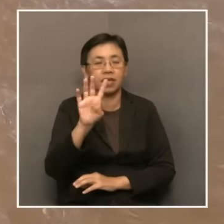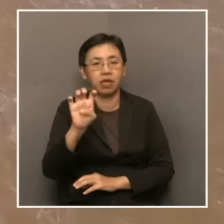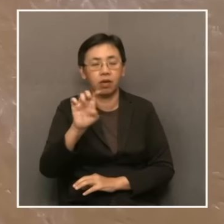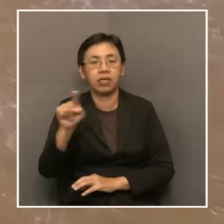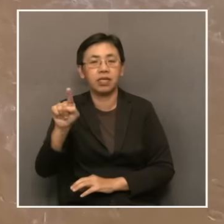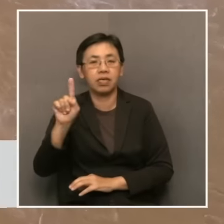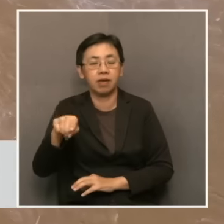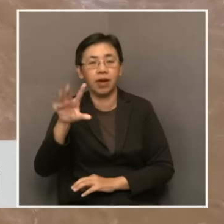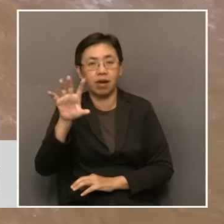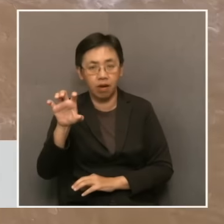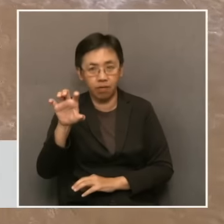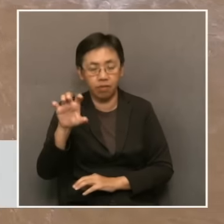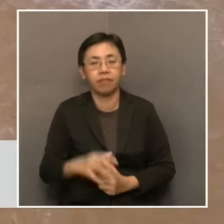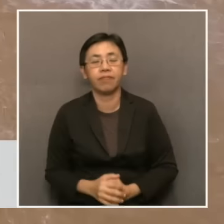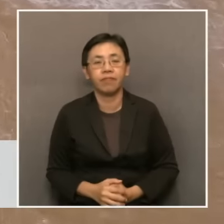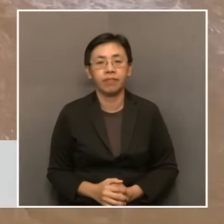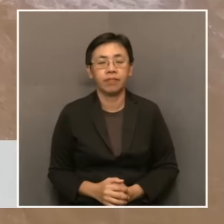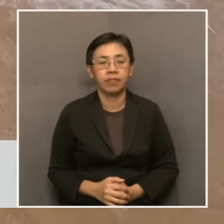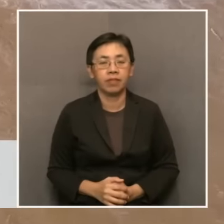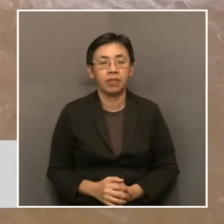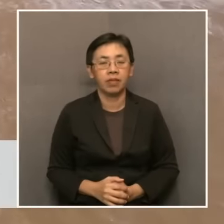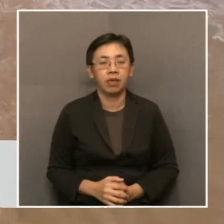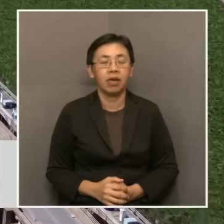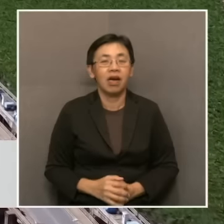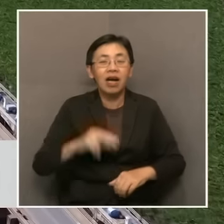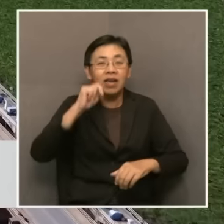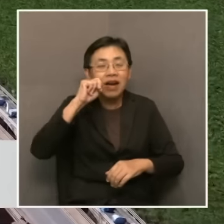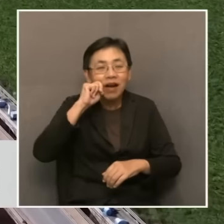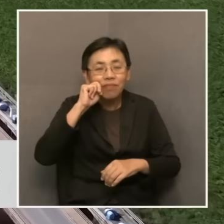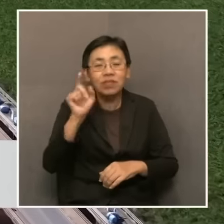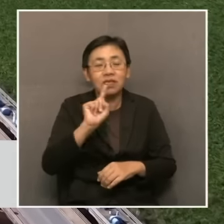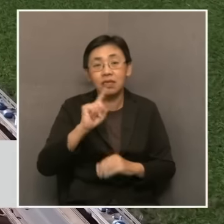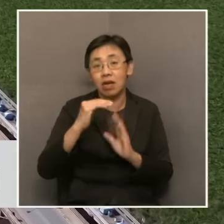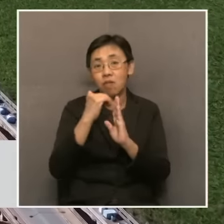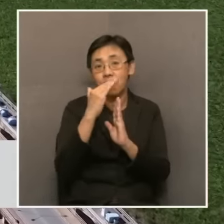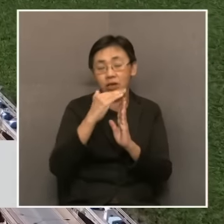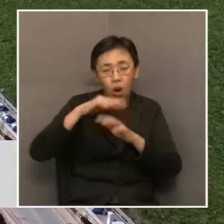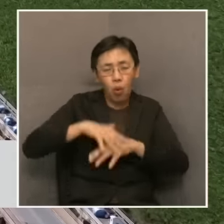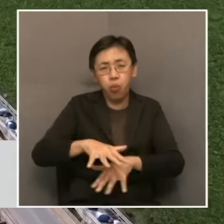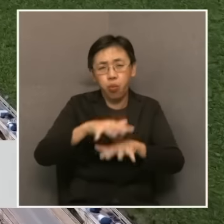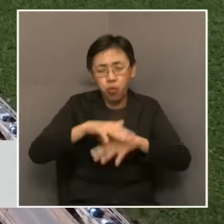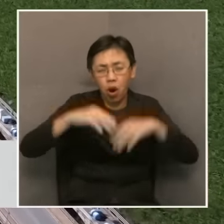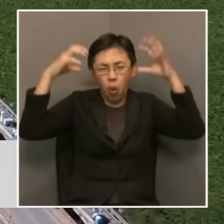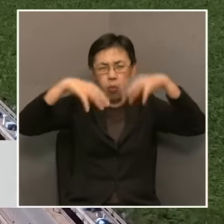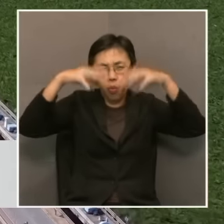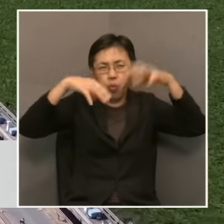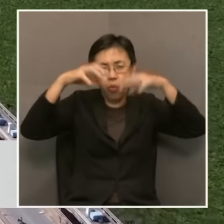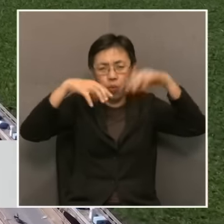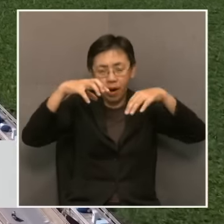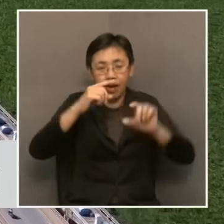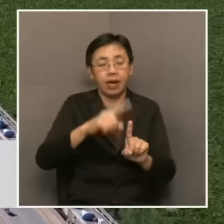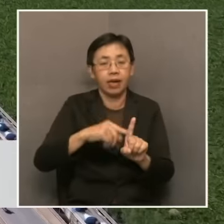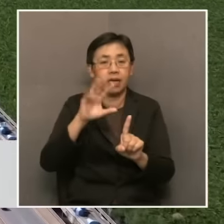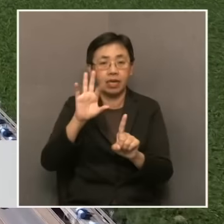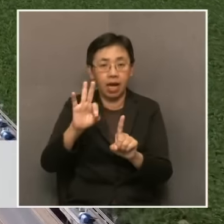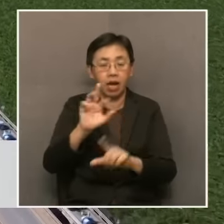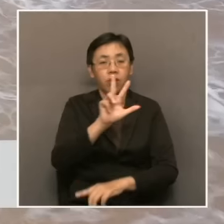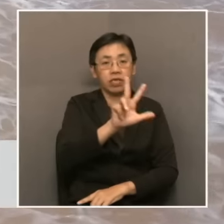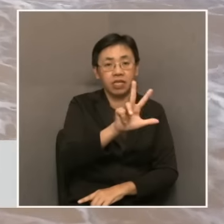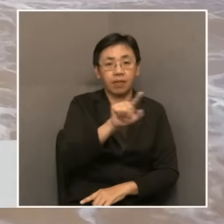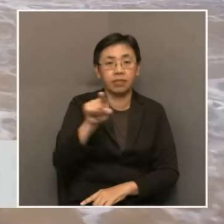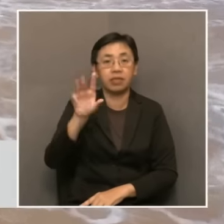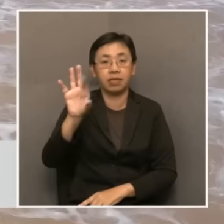1,500 ลูกบาศก์เมตรต่อวินาทีรองรับปริมาณน้ำจากทางตอนบนและฝนที่ตกเพิ่ม 3-9 กันยายนนี้โดยสถ